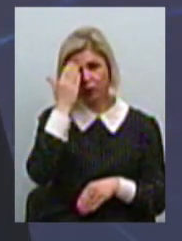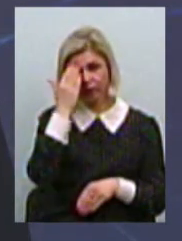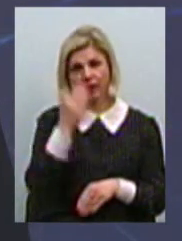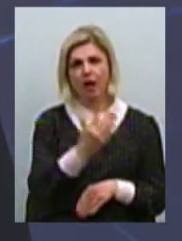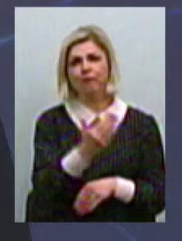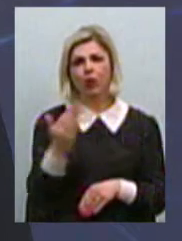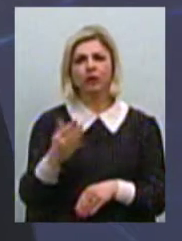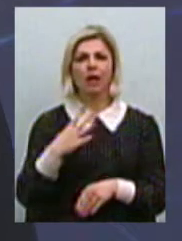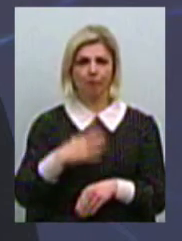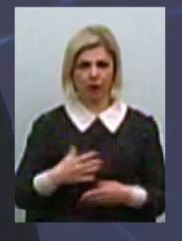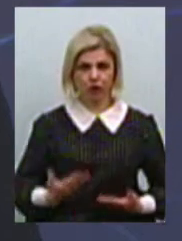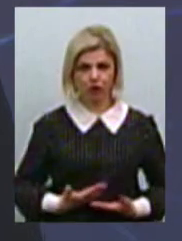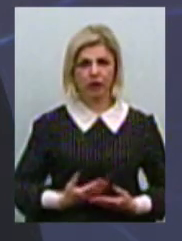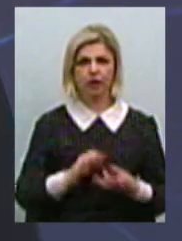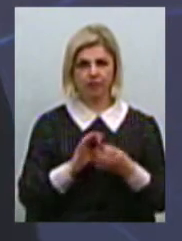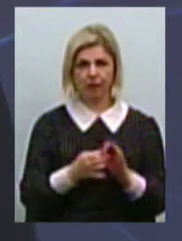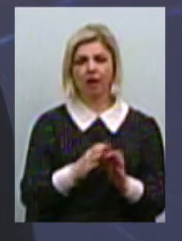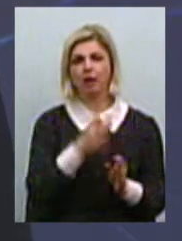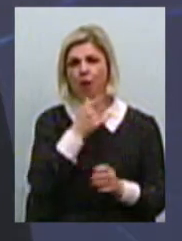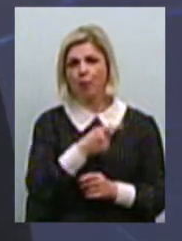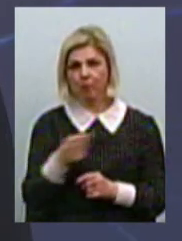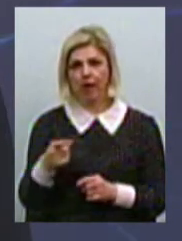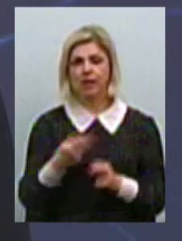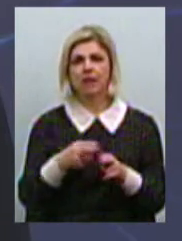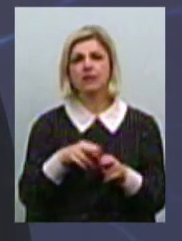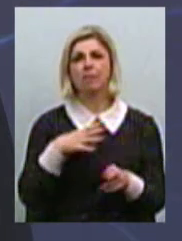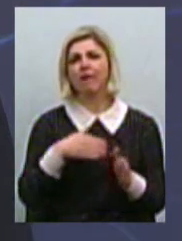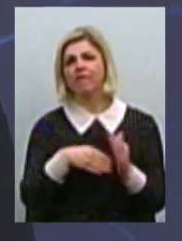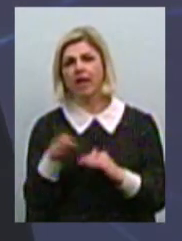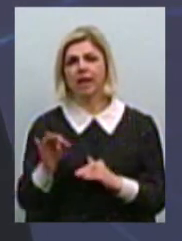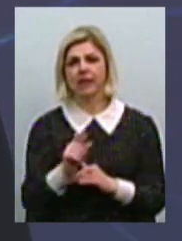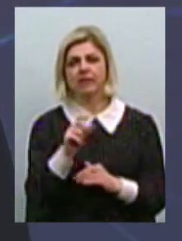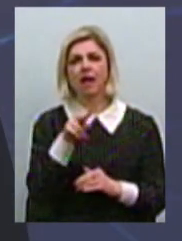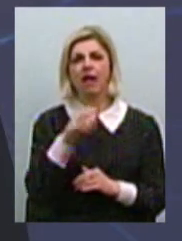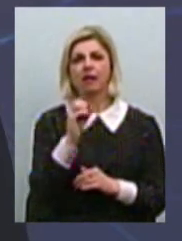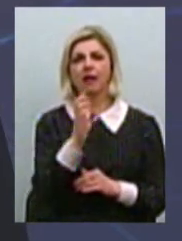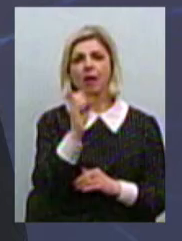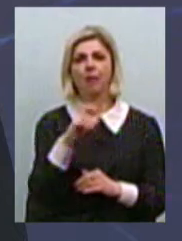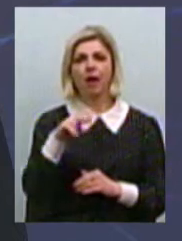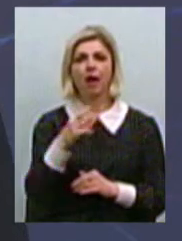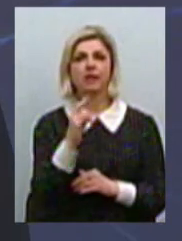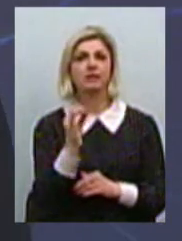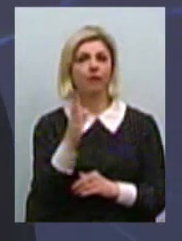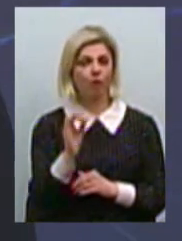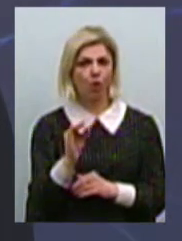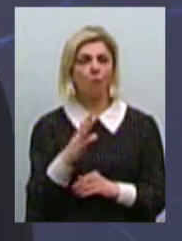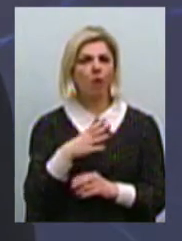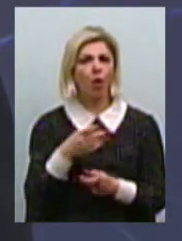досить складний момент в своєму житті, це був вихід з-під Дебальцевого. Вони вискочили з-під обстрілу дорогою, якою взагалі,